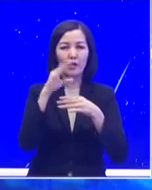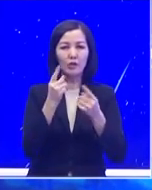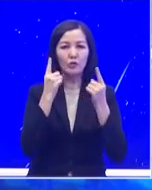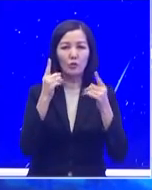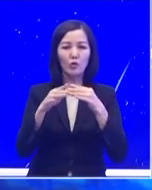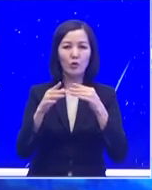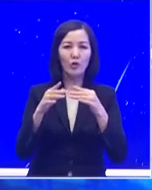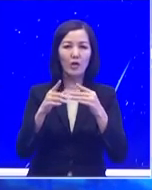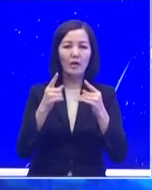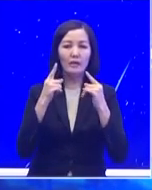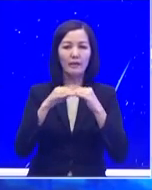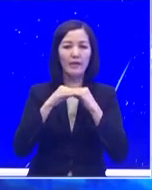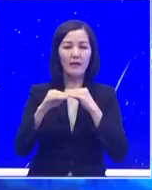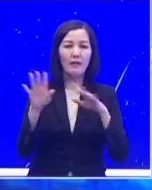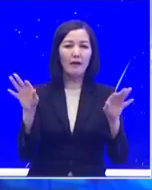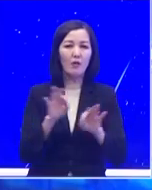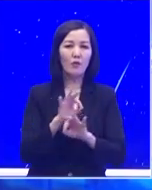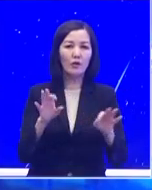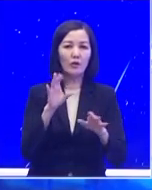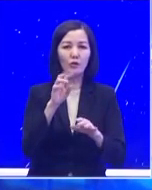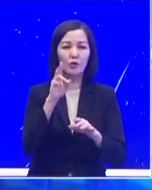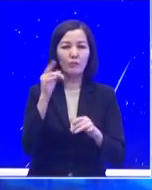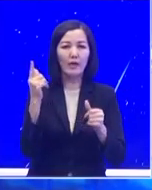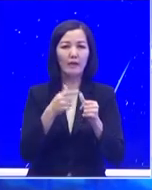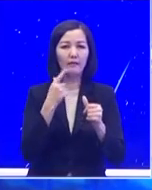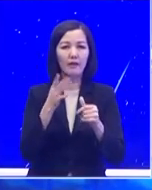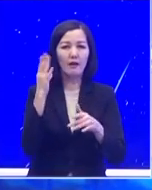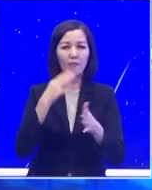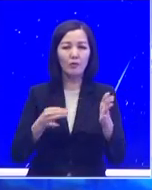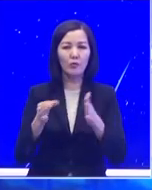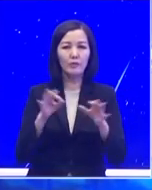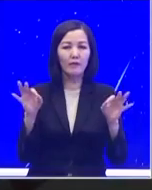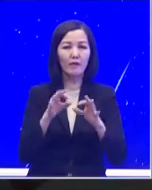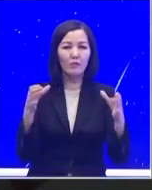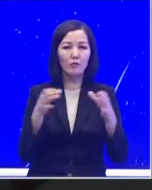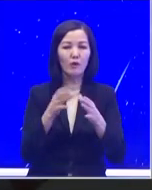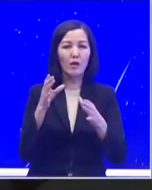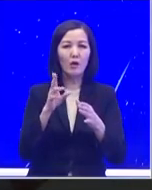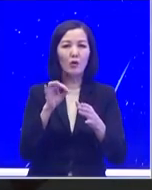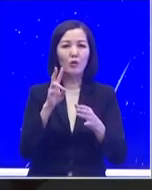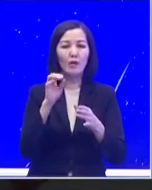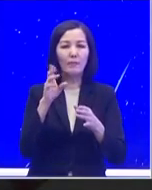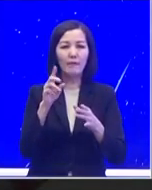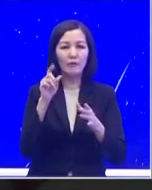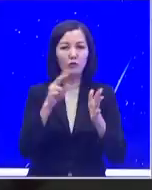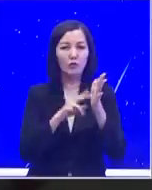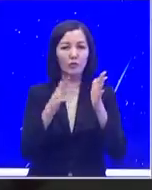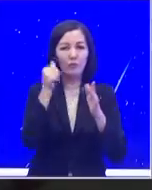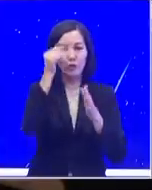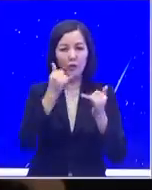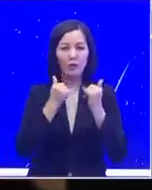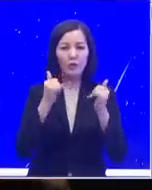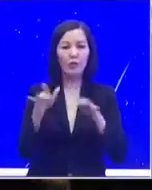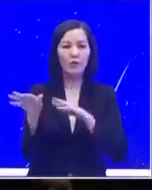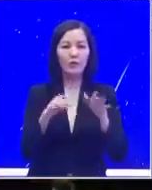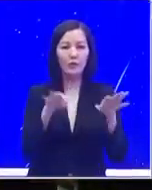әуені деп аталады. Ұйымдастырған Сүйінбай атындағы Алматы облыстық филармониясы ұжымы. Абай Құнанбайұлының 175 жылдығына орай өткізілген